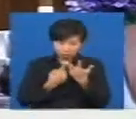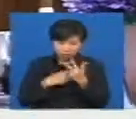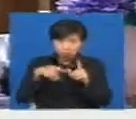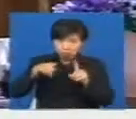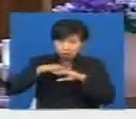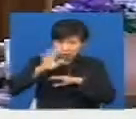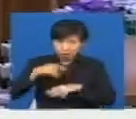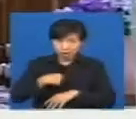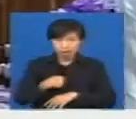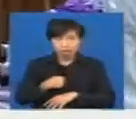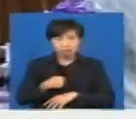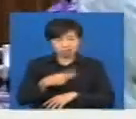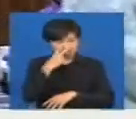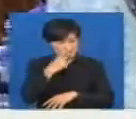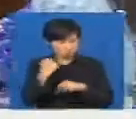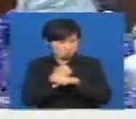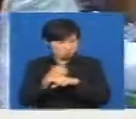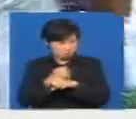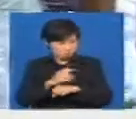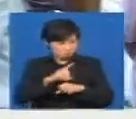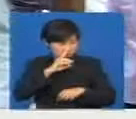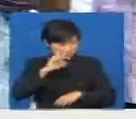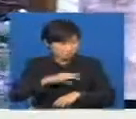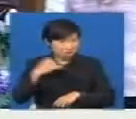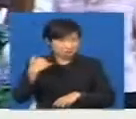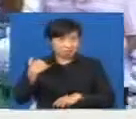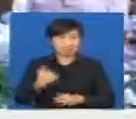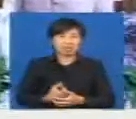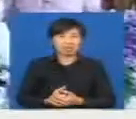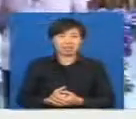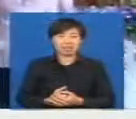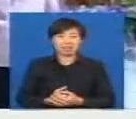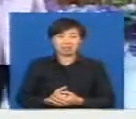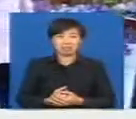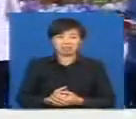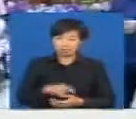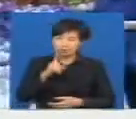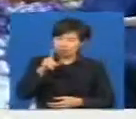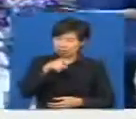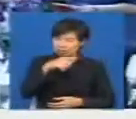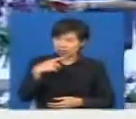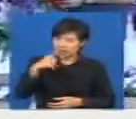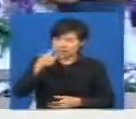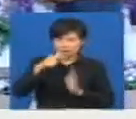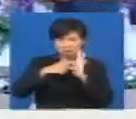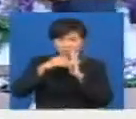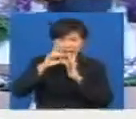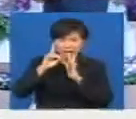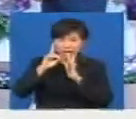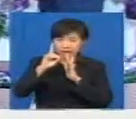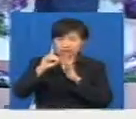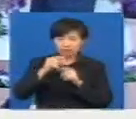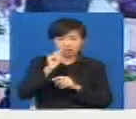ท่องหมด ท่องหมดเยอะไหมฮะ คนไม่รู้เรื่องต้องท่องเยอะ แต่ว่านอกจากท่านแล้วมีท่านประหลัดธงทองด้วย ท่านประหลัดธงทองด้วยแล้ว